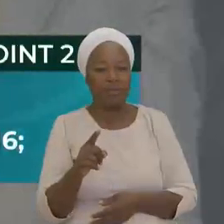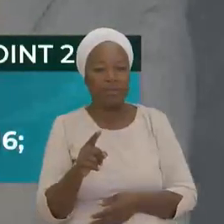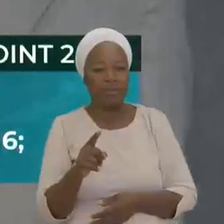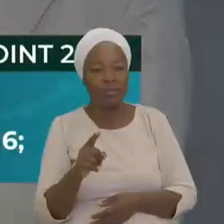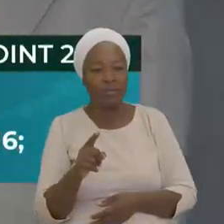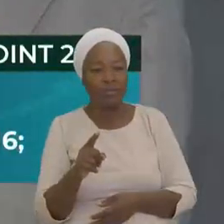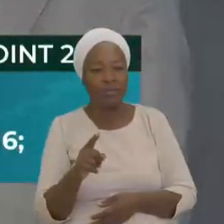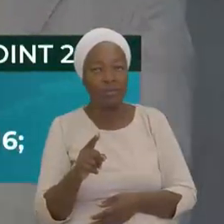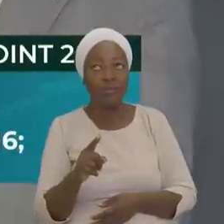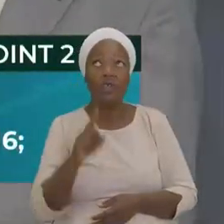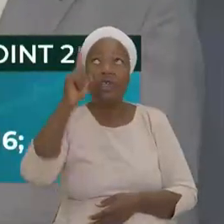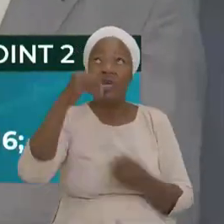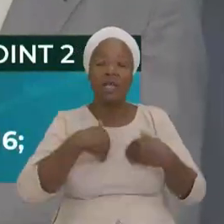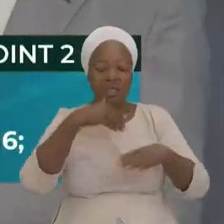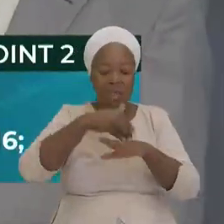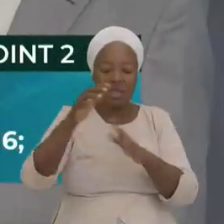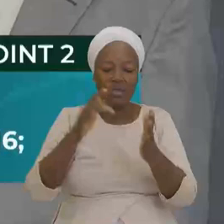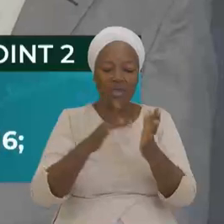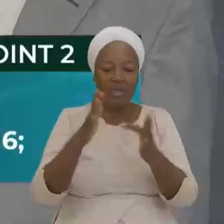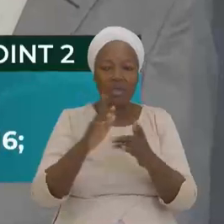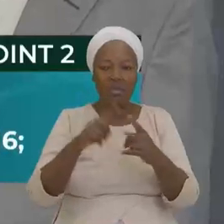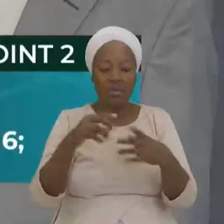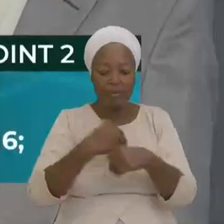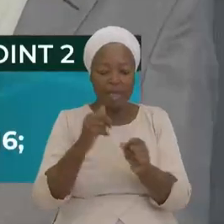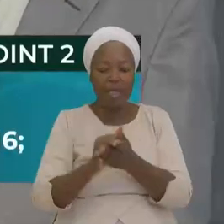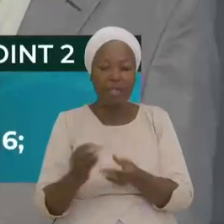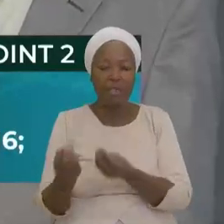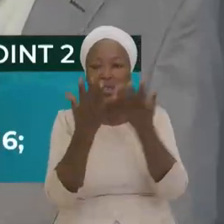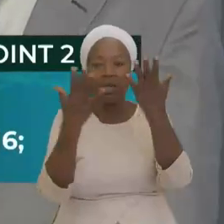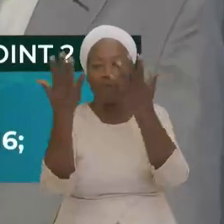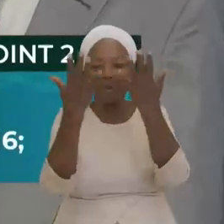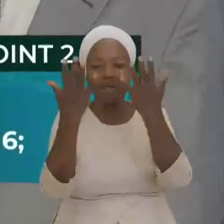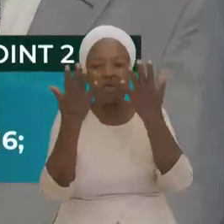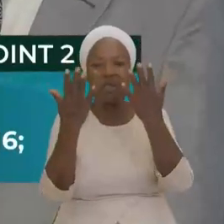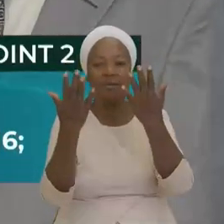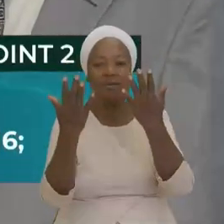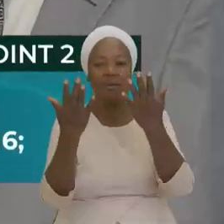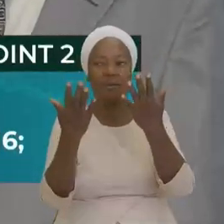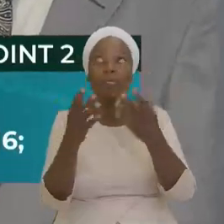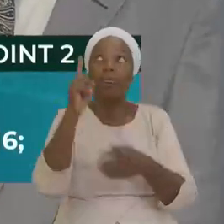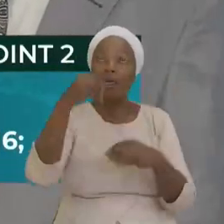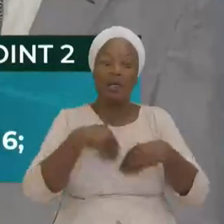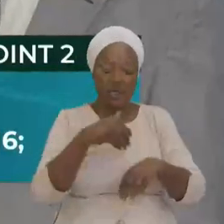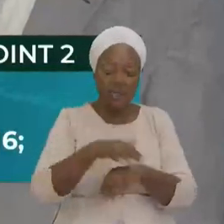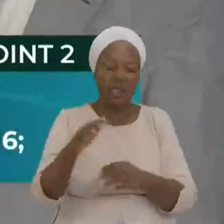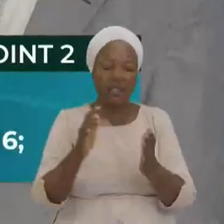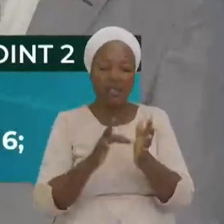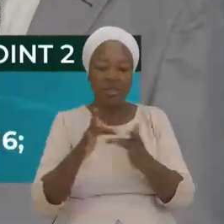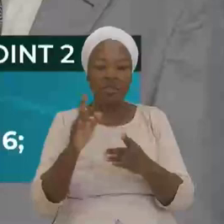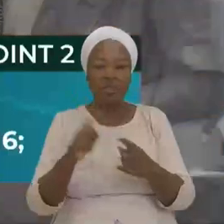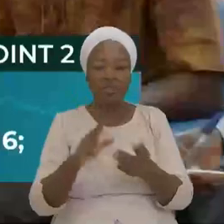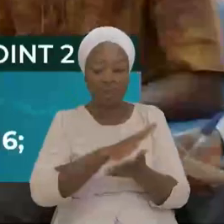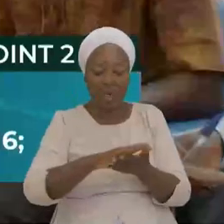Je vous purifierai de toutes vos souillures et de toutes vos idoles. Il envoie Jésus pour faire l'expiation.